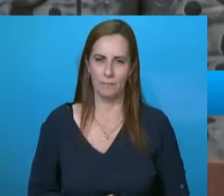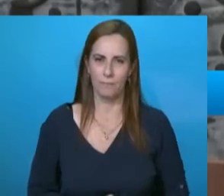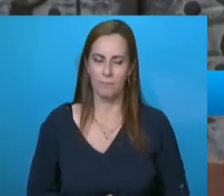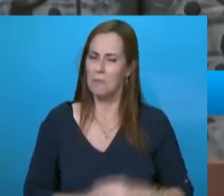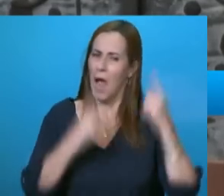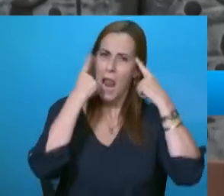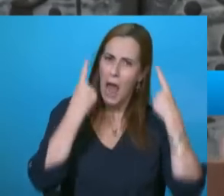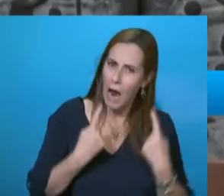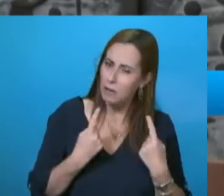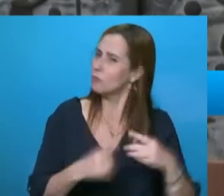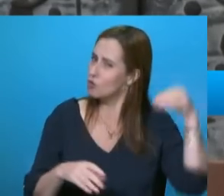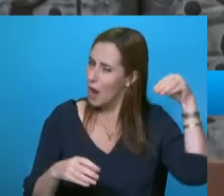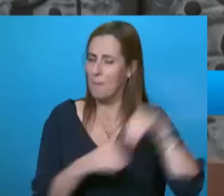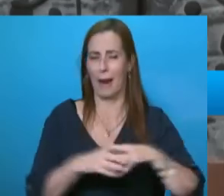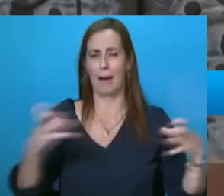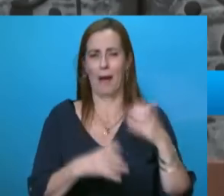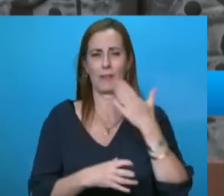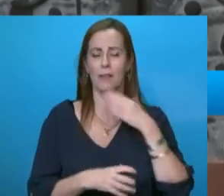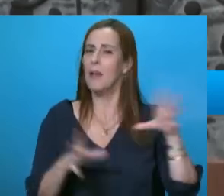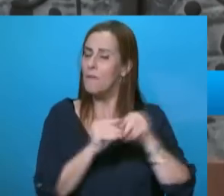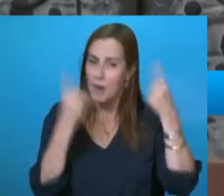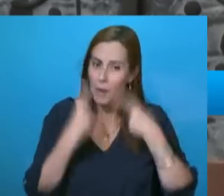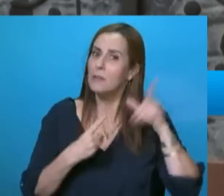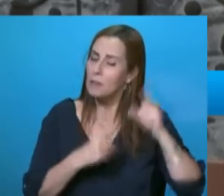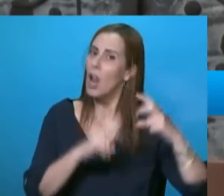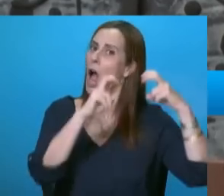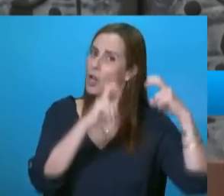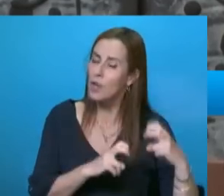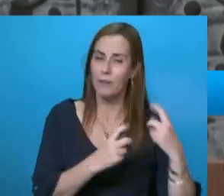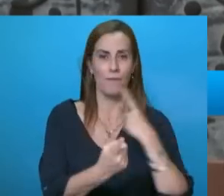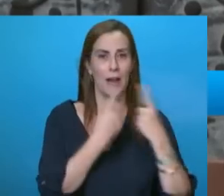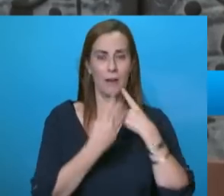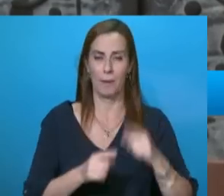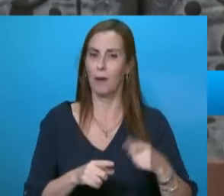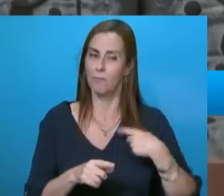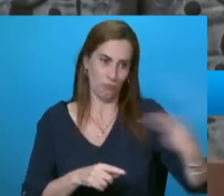לחרדים שהם חלק מהמארג הישראלי ועימם עלינו לשבת ולדבר כאחים.